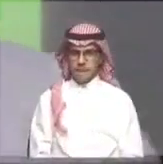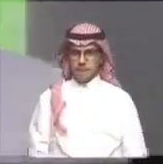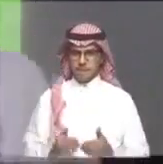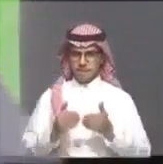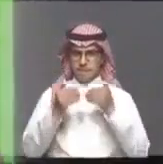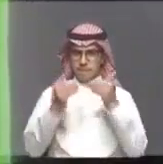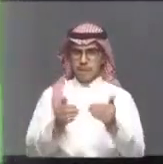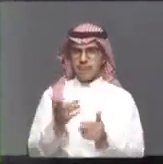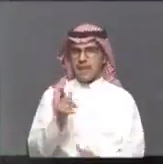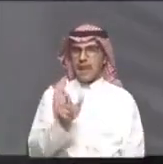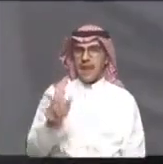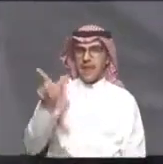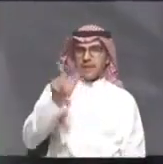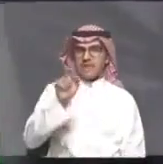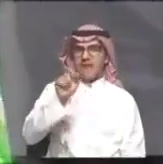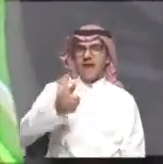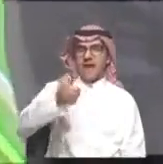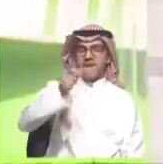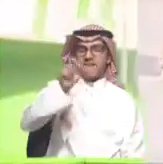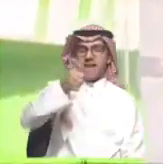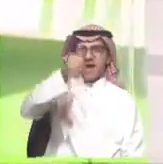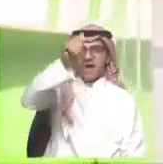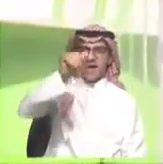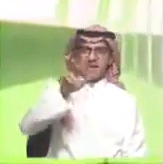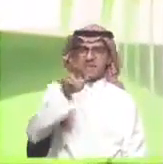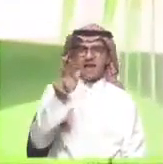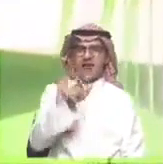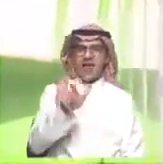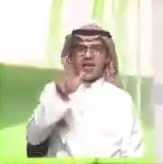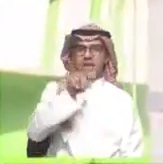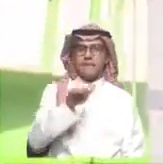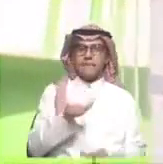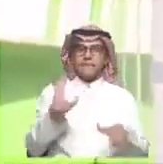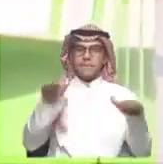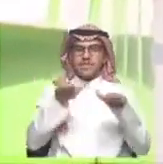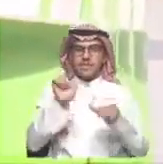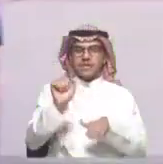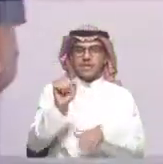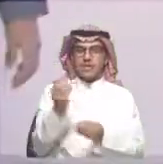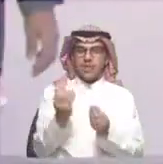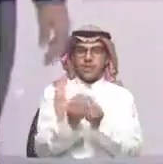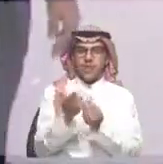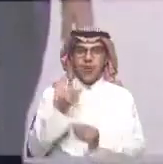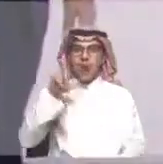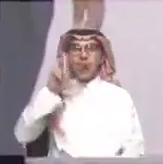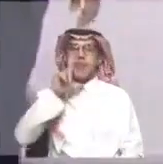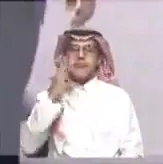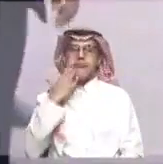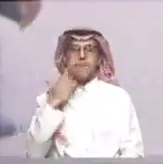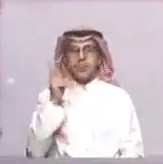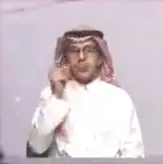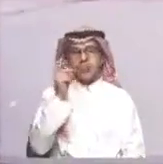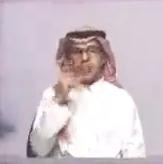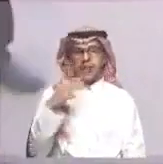كما غادر فخامة الرئيس فائز مصطفى فوز السراج رئيس المجلس الرئاسي لحكومة الوفاق الوطني في ليبيا،